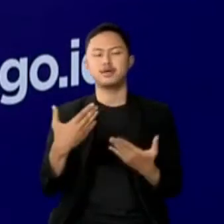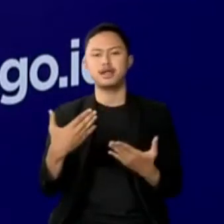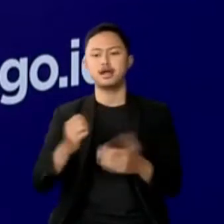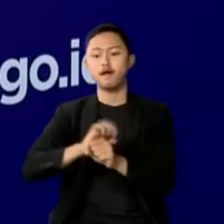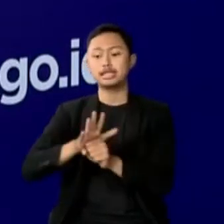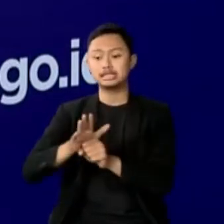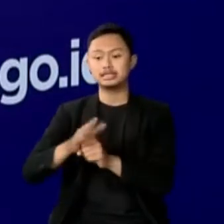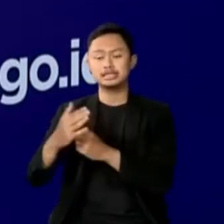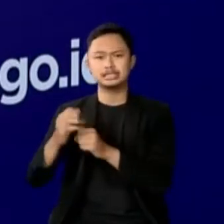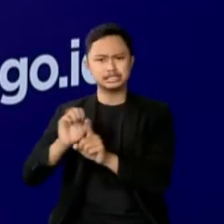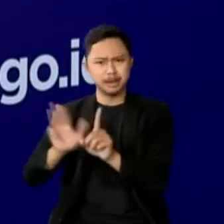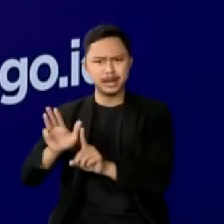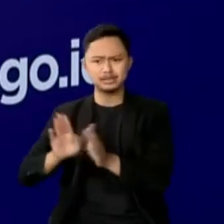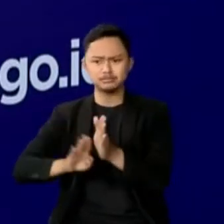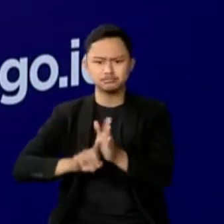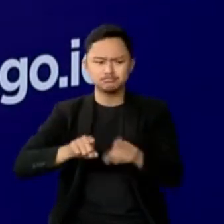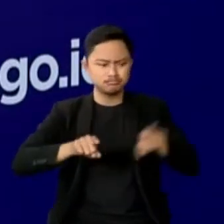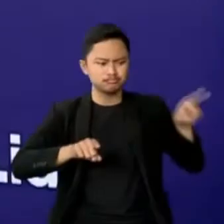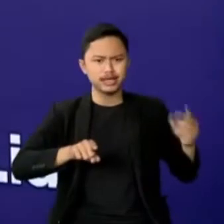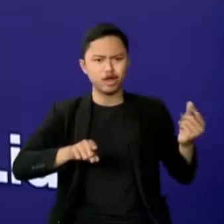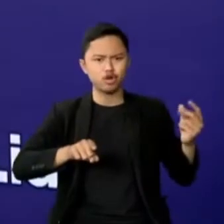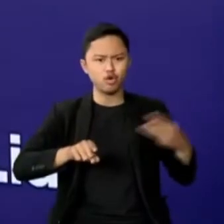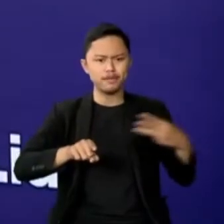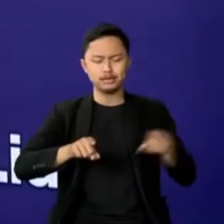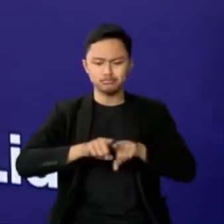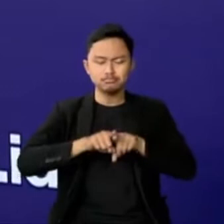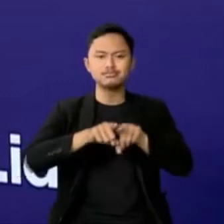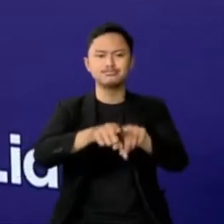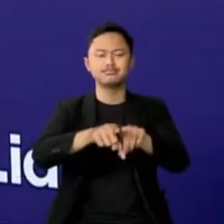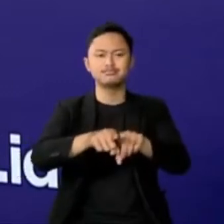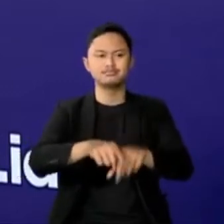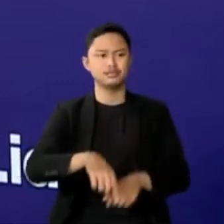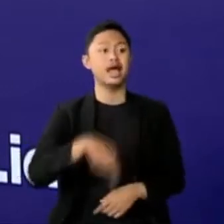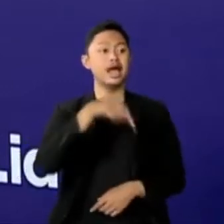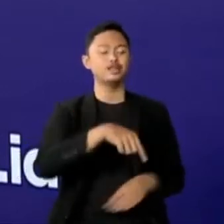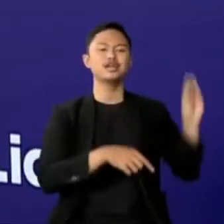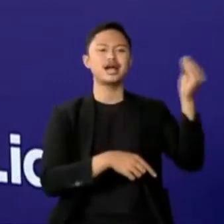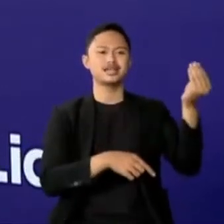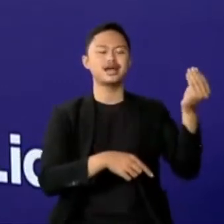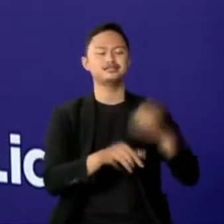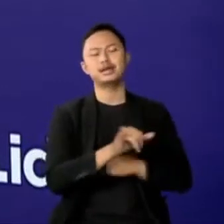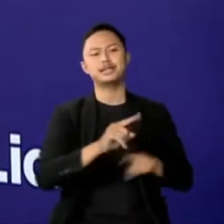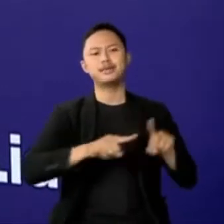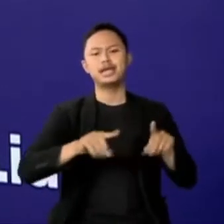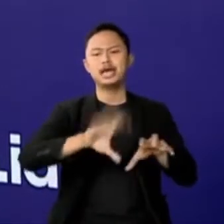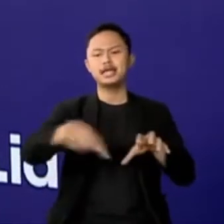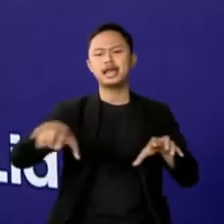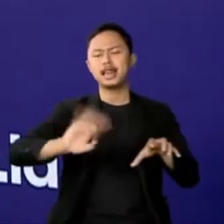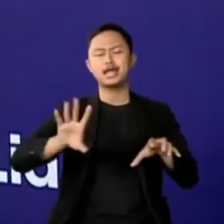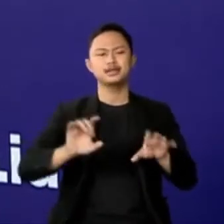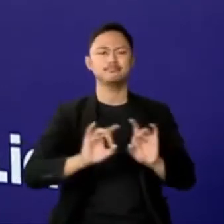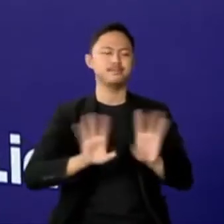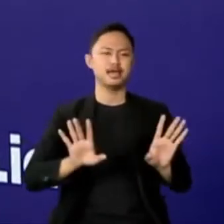penanganan coffee channel sendiri bang itu juga masalah yang ada di Jakarta berbeda dengan daerah lain apa yang saya maksud berbeda